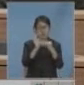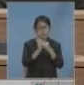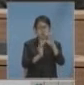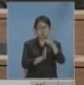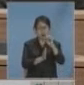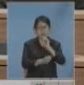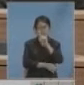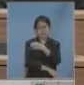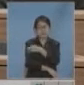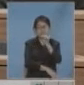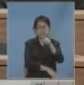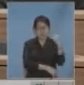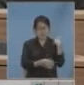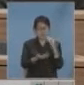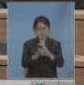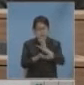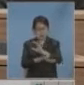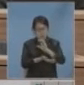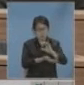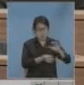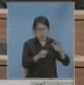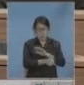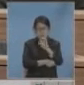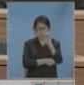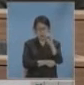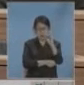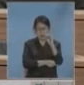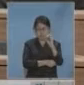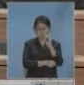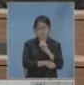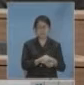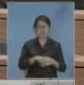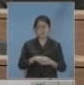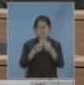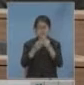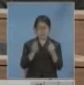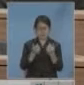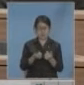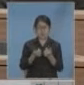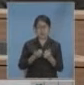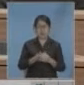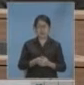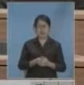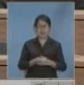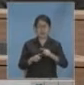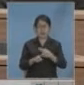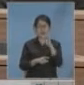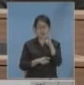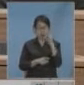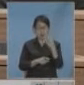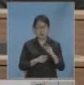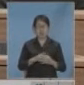ของการเคหะแห่งชาติอยู่ทุกเขตครับปรากฏว่าจนกระทั่งถึงขณะนี้นะครับเดือนสิงหาคมแล้ว